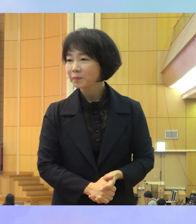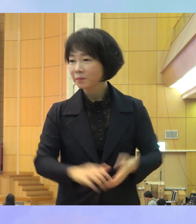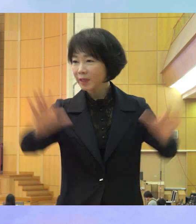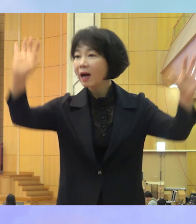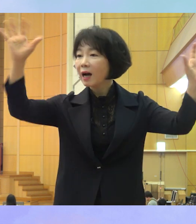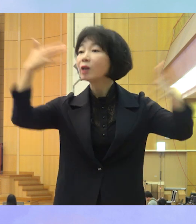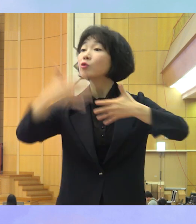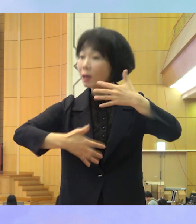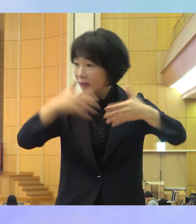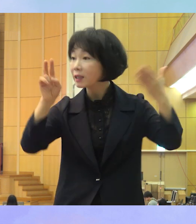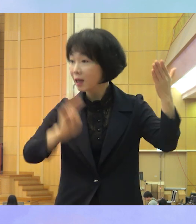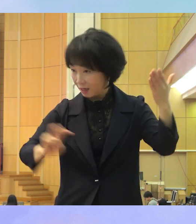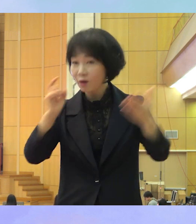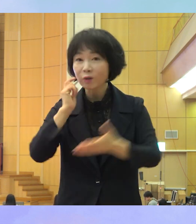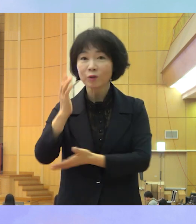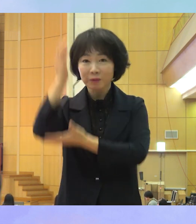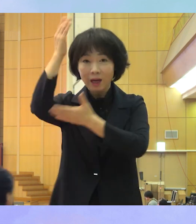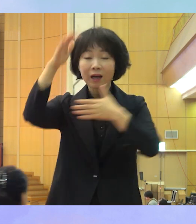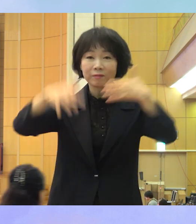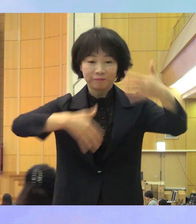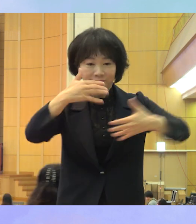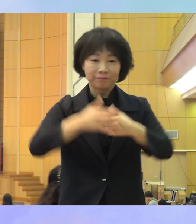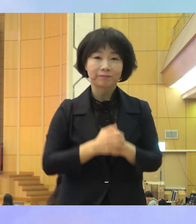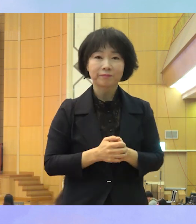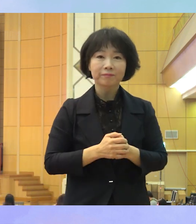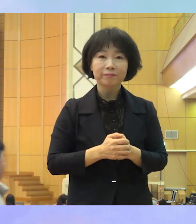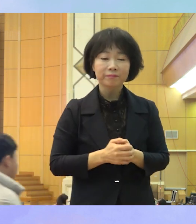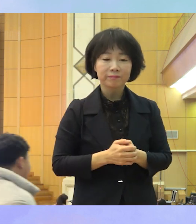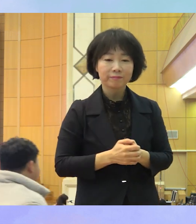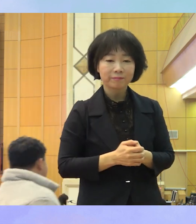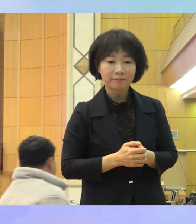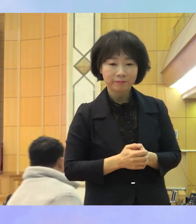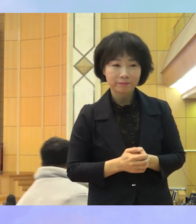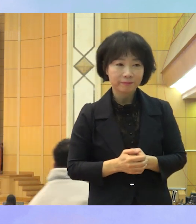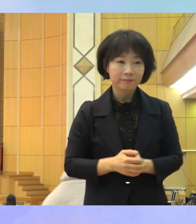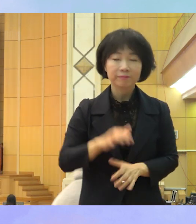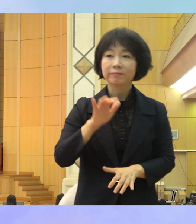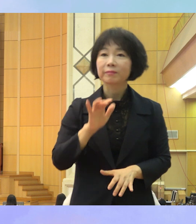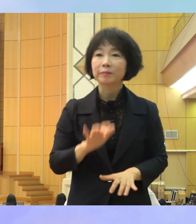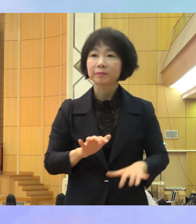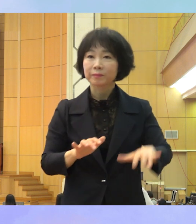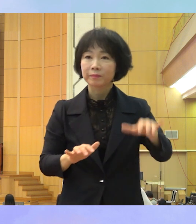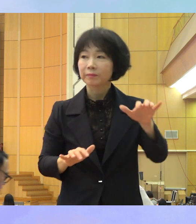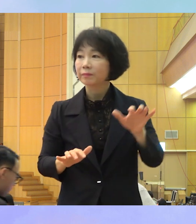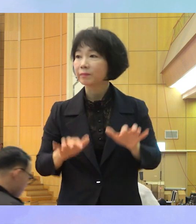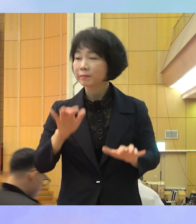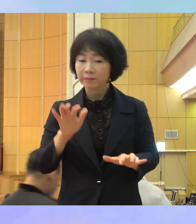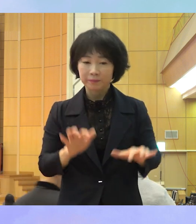이어서 기쁜 마음으로 찬양하기를 예수님의 이름으로 소망합니다.